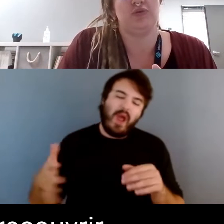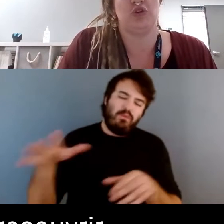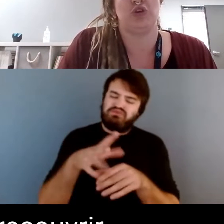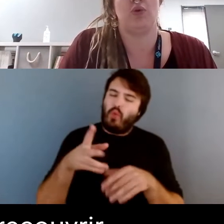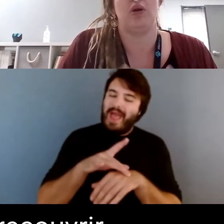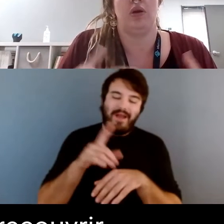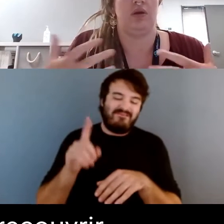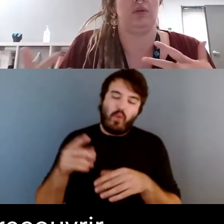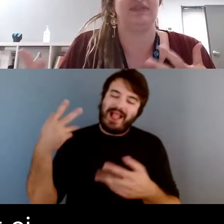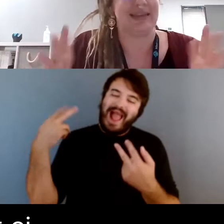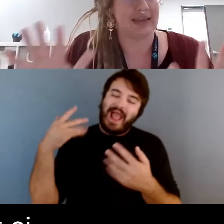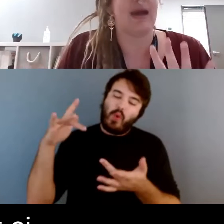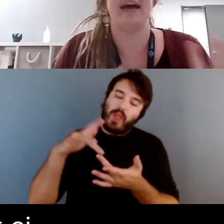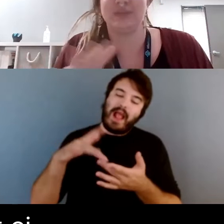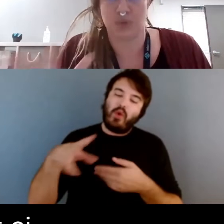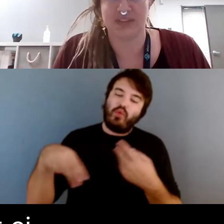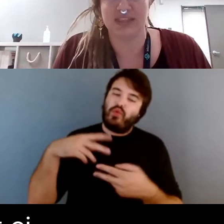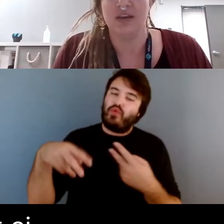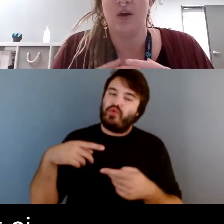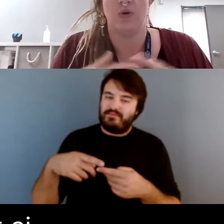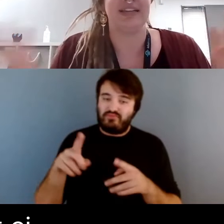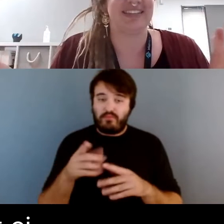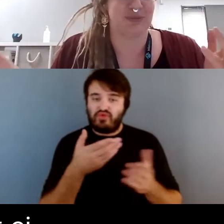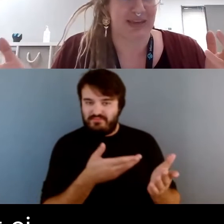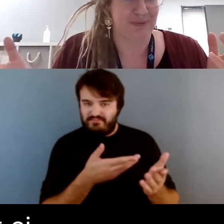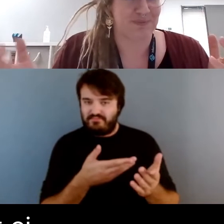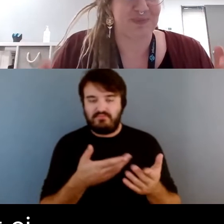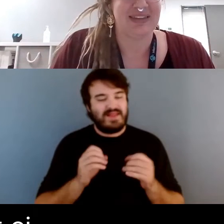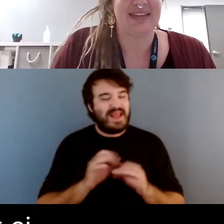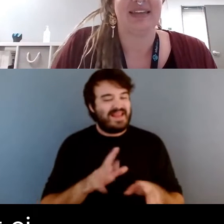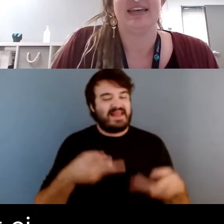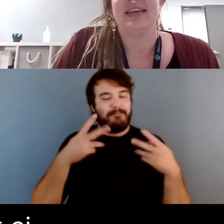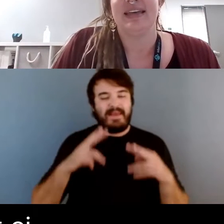vos oignons. Techniquement, à ce point-ci, on les laisse respirer.